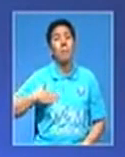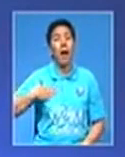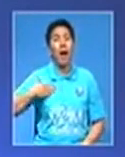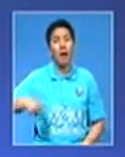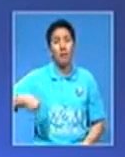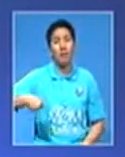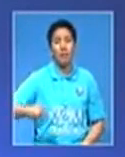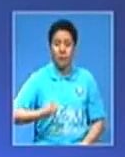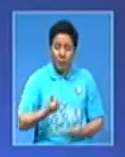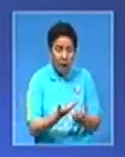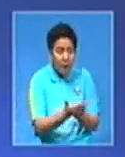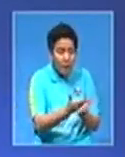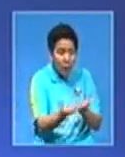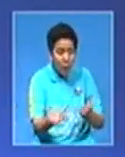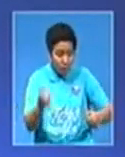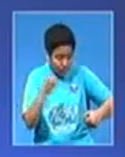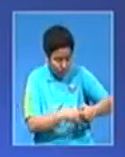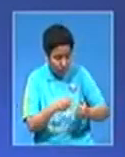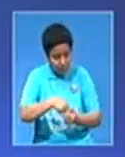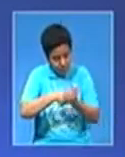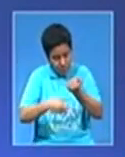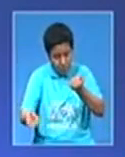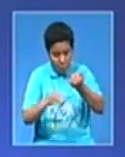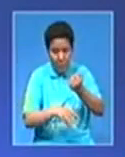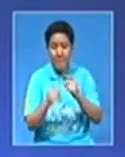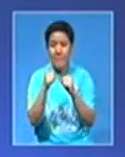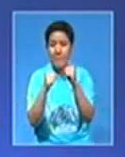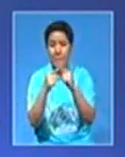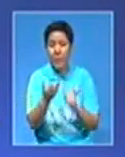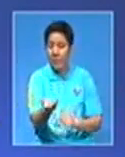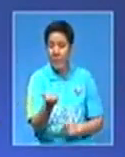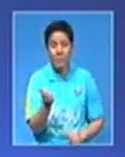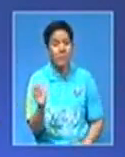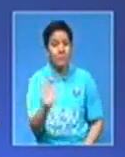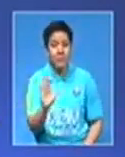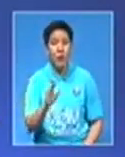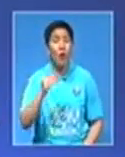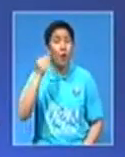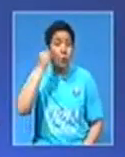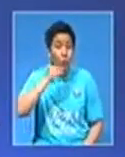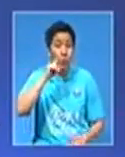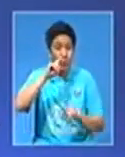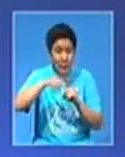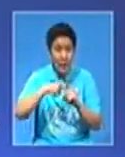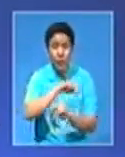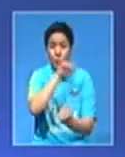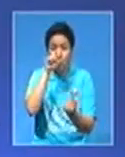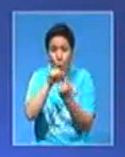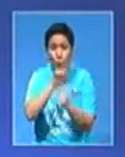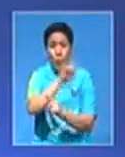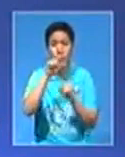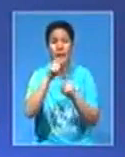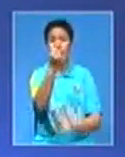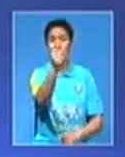ำหรับหอบหิ้วสินค้าแทนการขอรับถุงพลาสติกในวันที่15ของทุกเดือนหรือมากกว่านั้นนะ